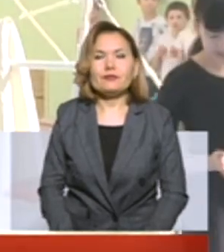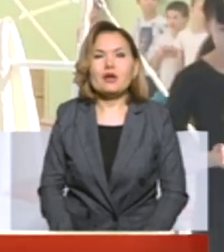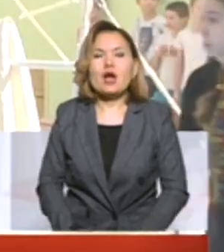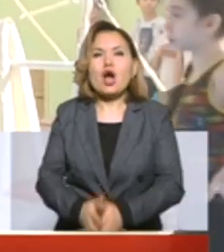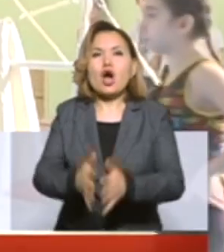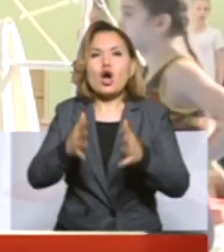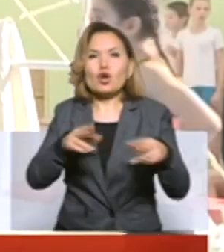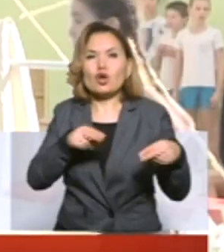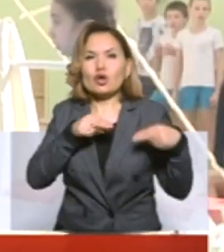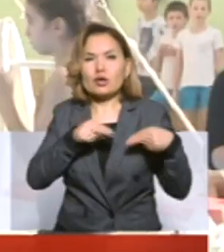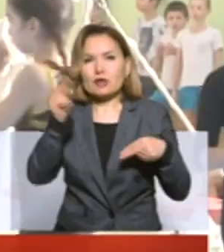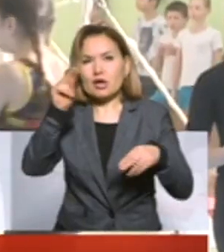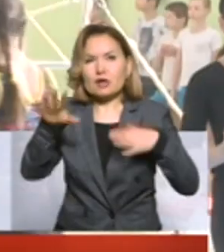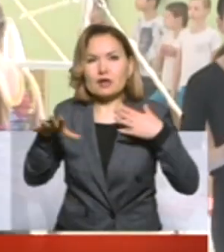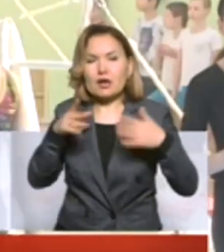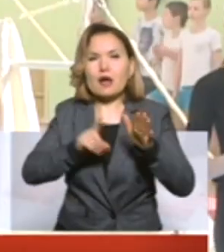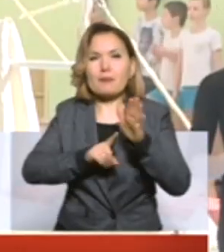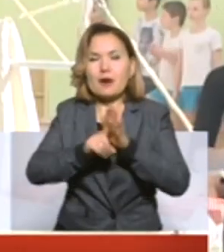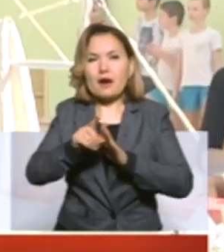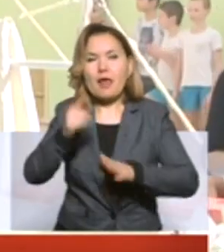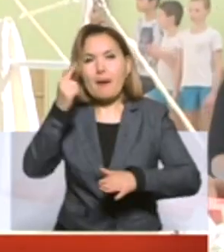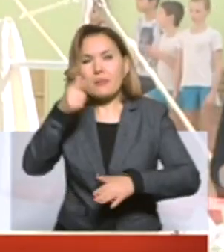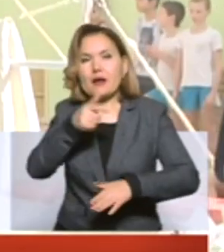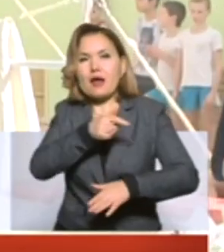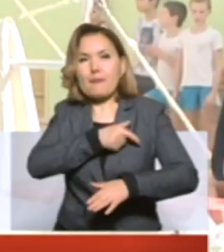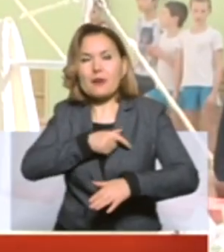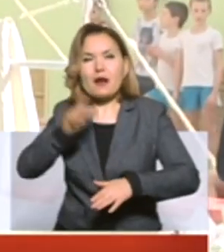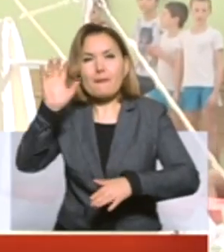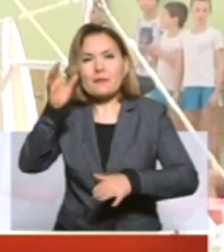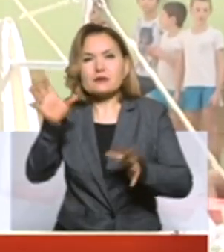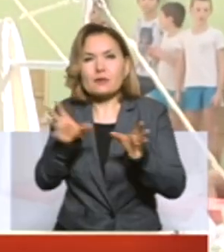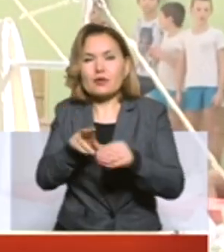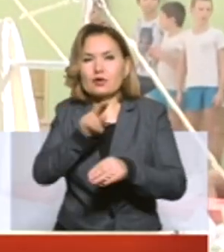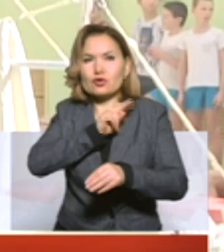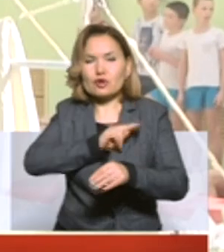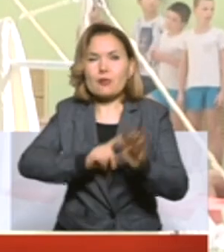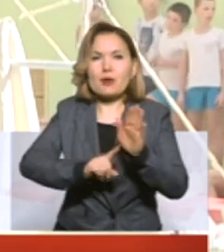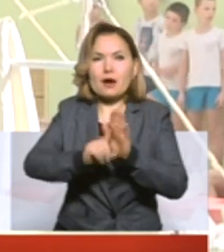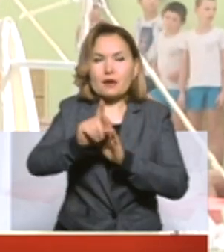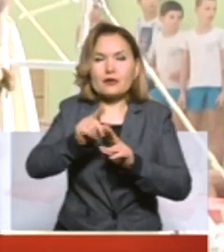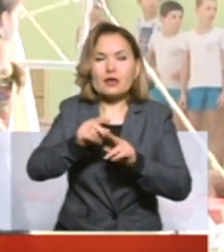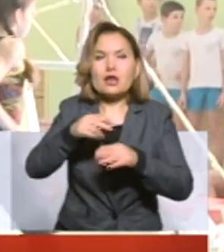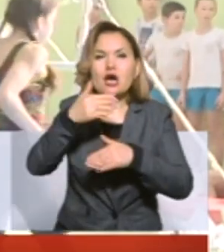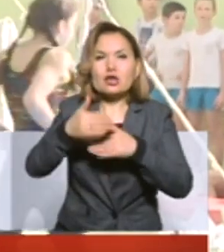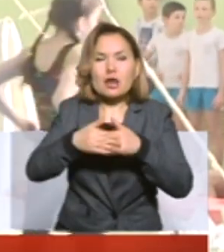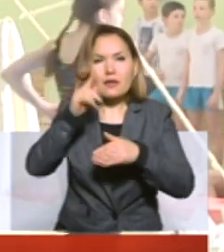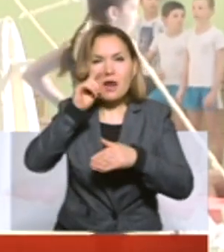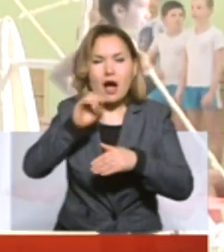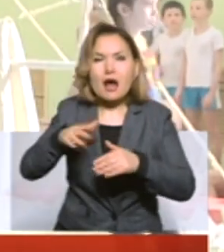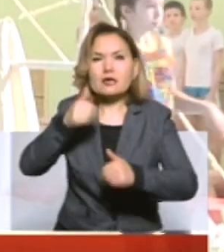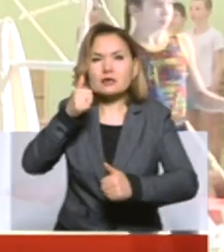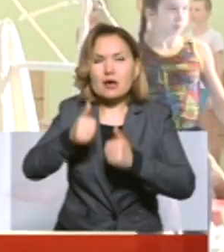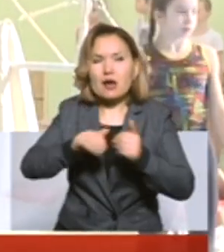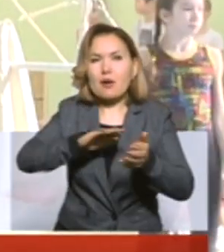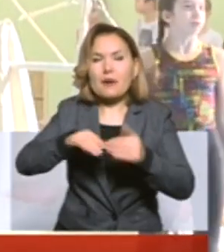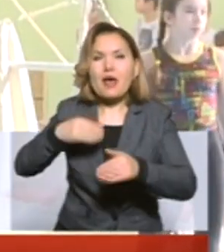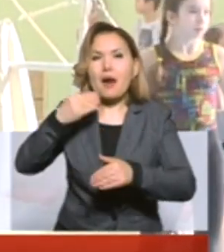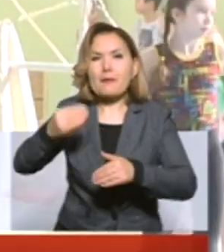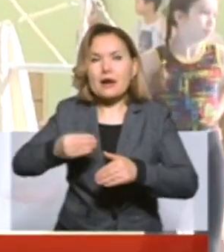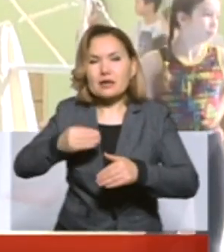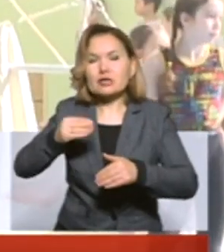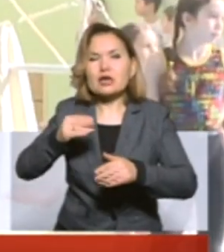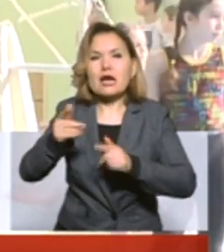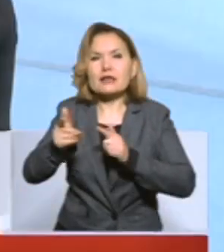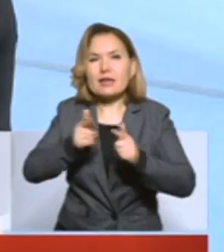Енді үлкен дайындықты бастаймыз. Білікті бапкерлерімен, психологтарымен бірігіп жұмыс істейміз. Жақында Азия чемпионаты. Содан соң Парижге дайындық